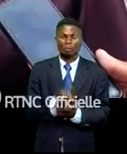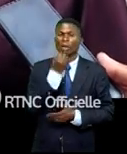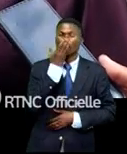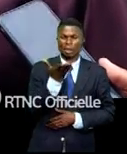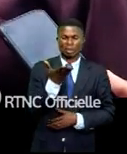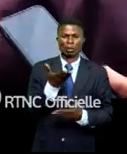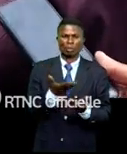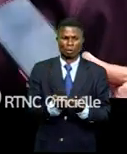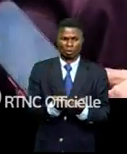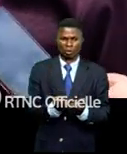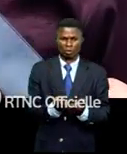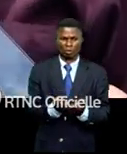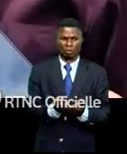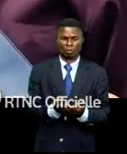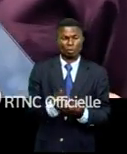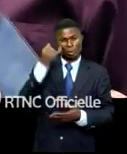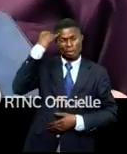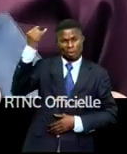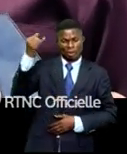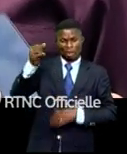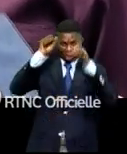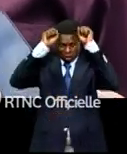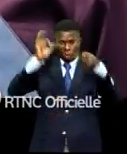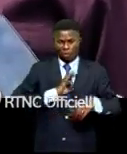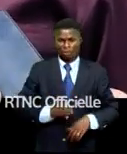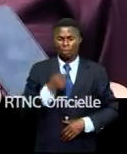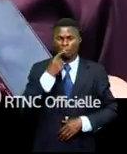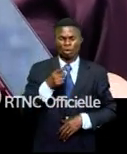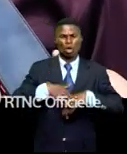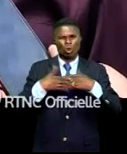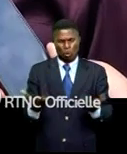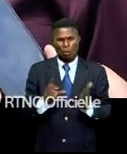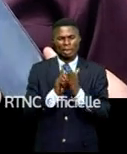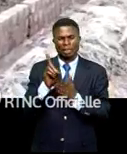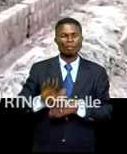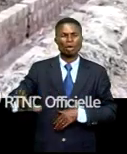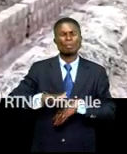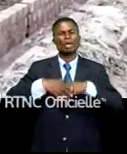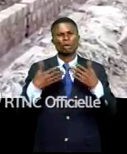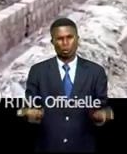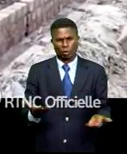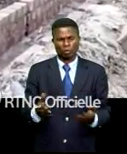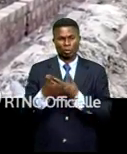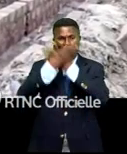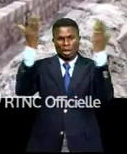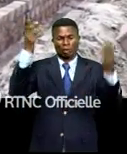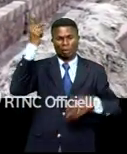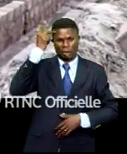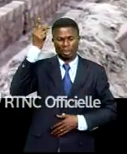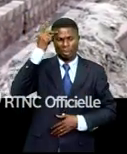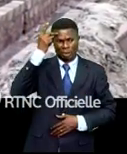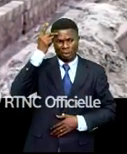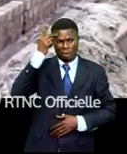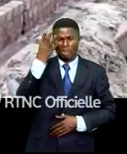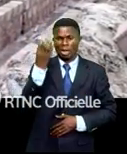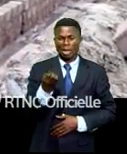l'exemple. C'est une pensée que le chef de l'État a dit, comment nous pouvons développer le pays. Pour la ville de Kinshasa,